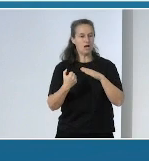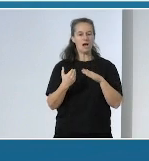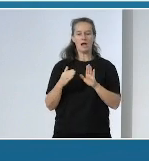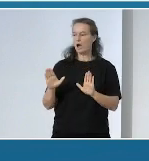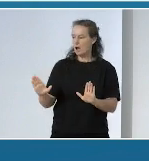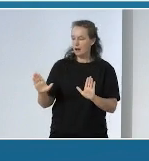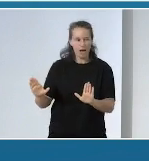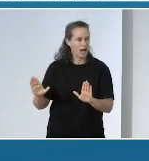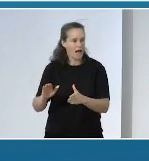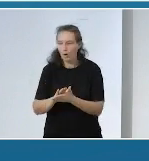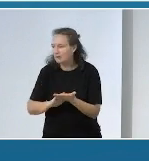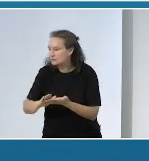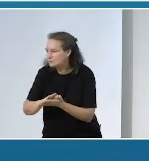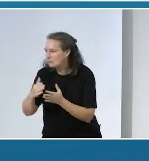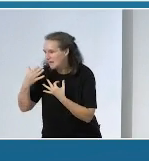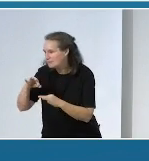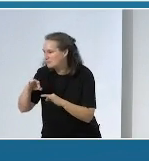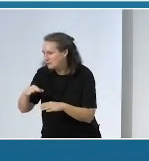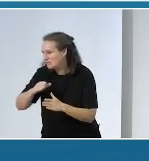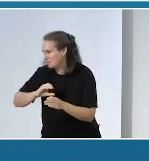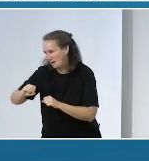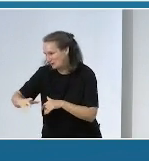mesurait 45 cm.